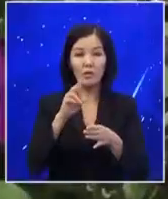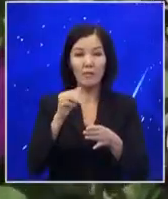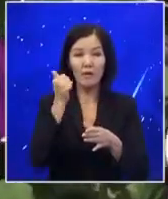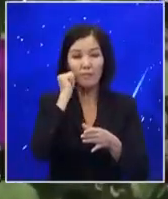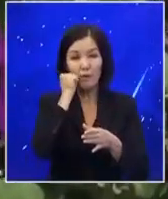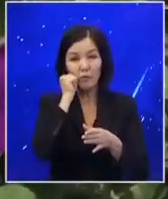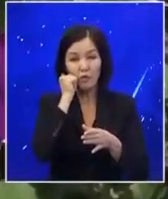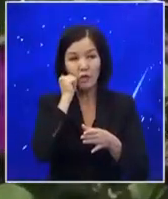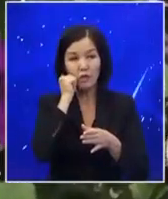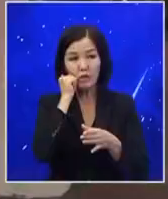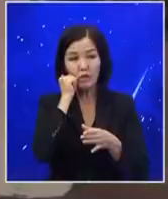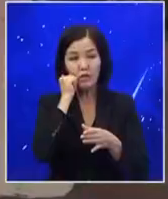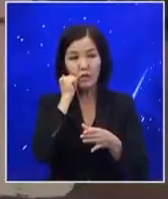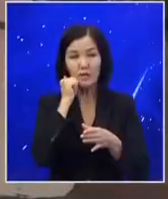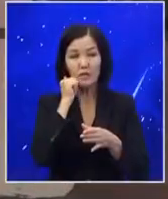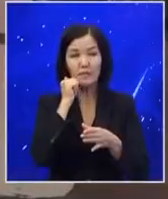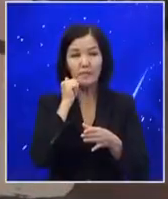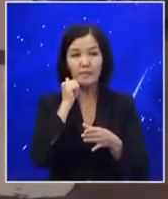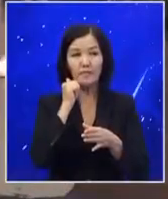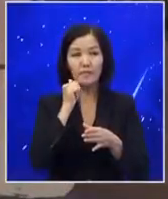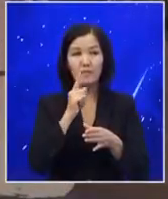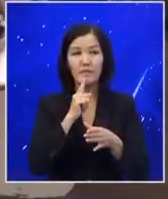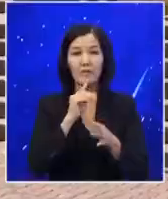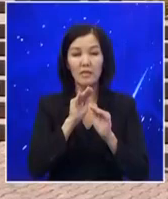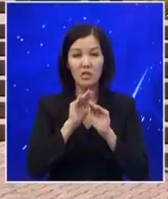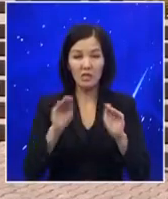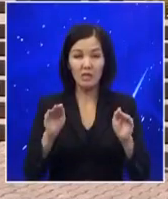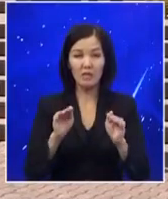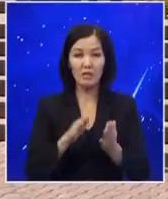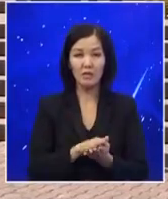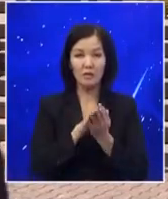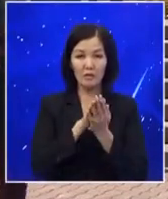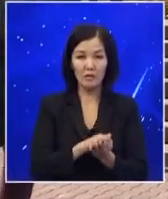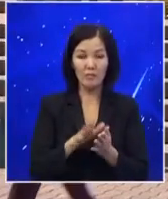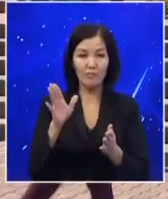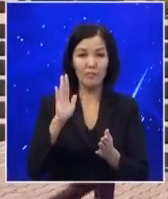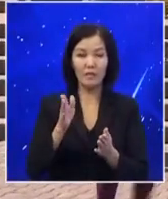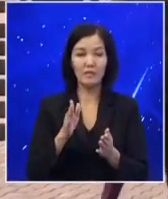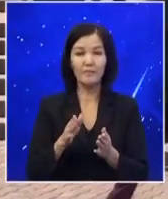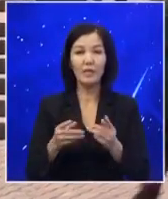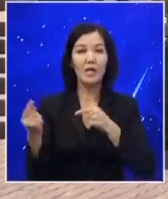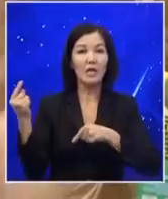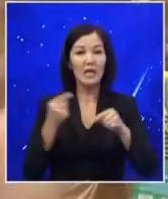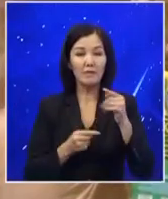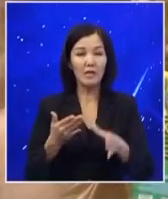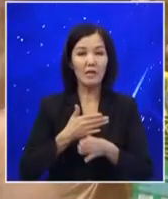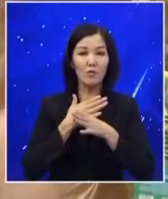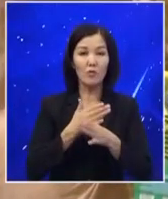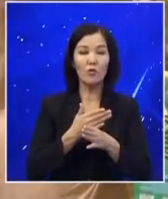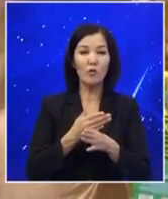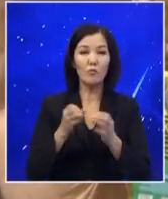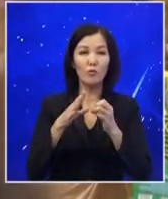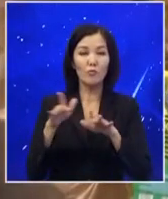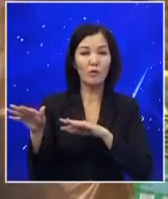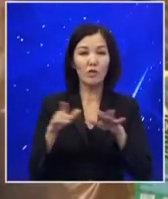рухы биік болсын, Құдай тыныштығын берсін. Жалпы карантин кезінде мешітте жеке кәсіпкерлердің қолдауымен осы сынды 15